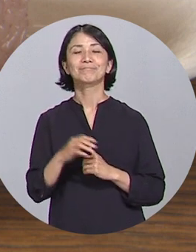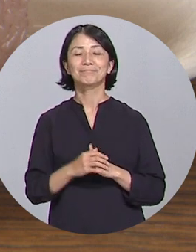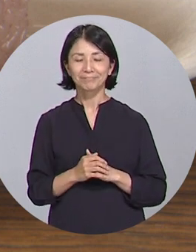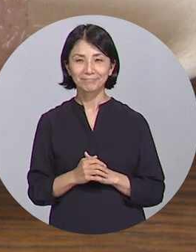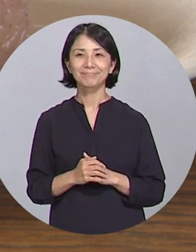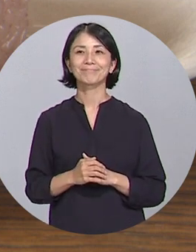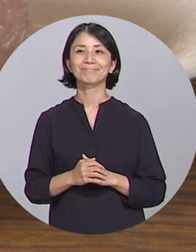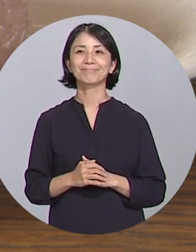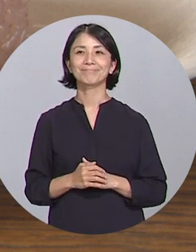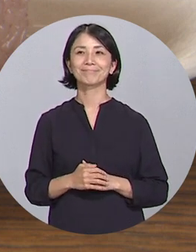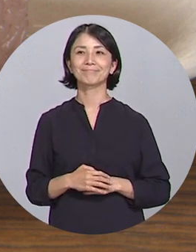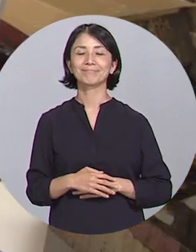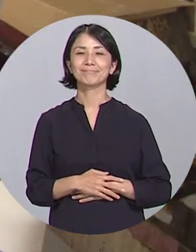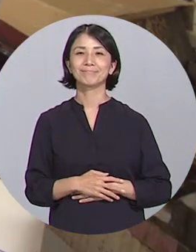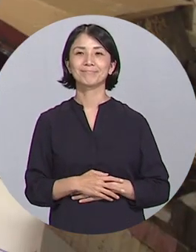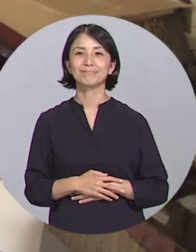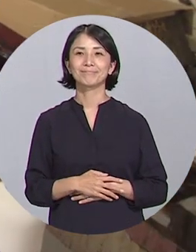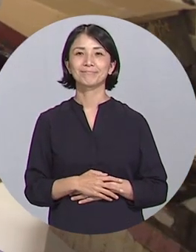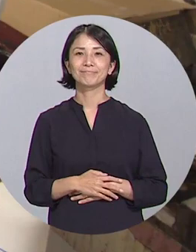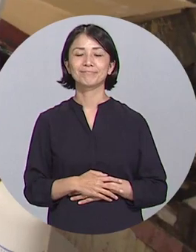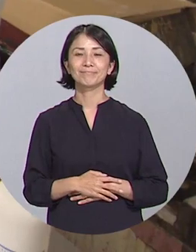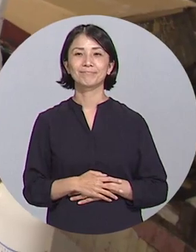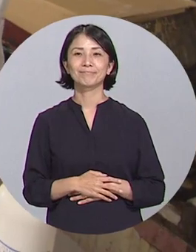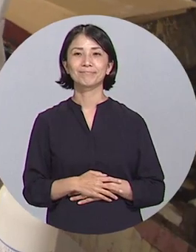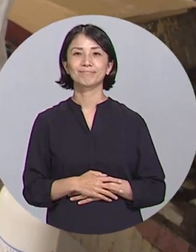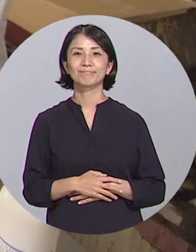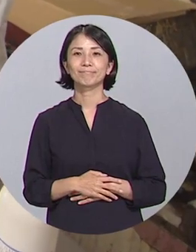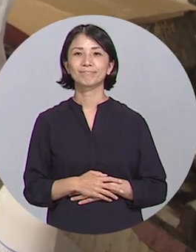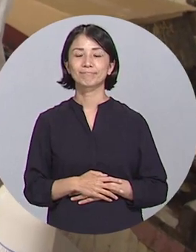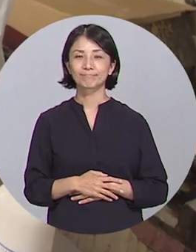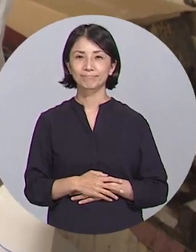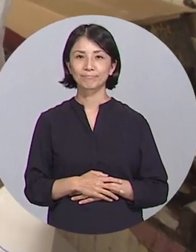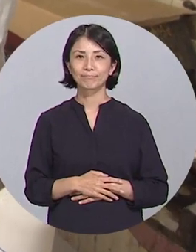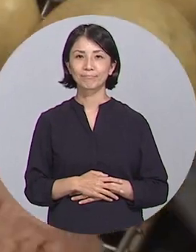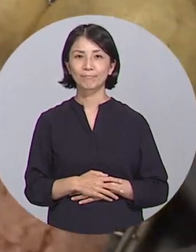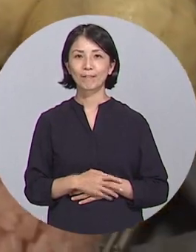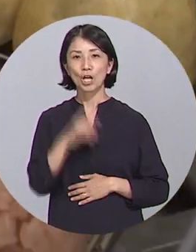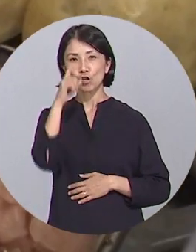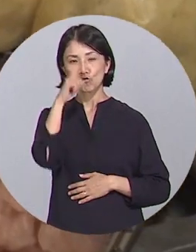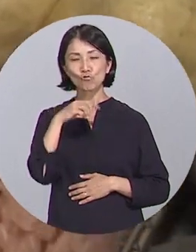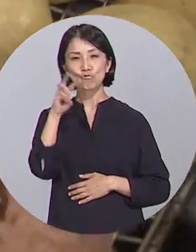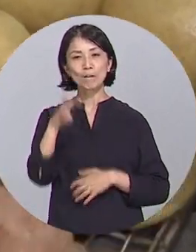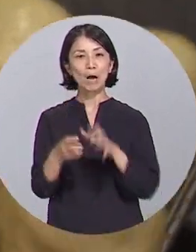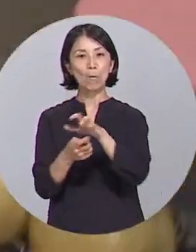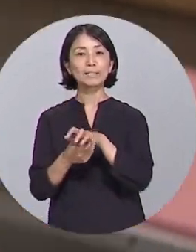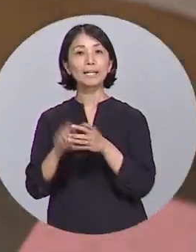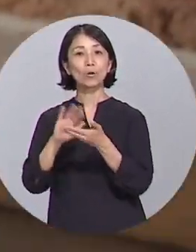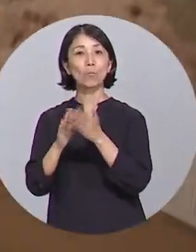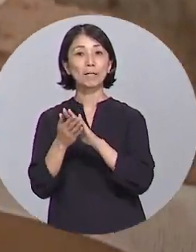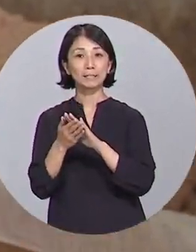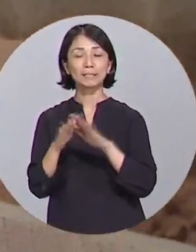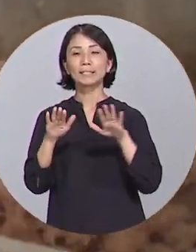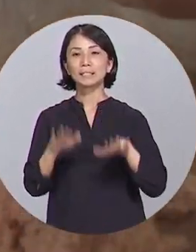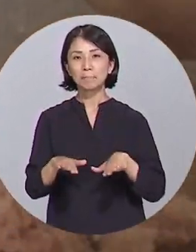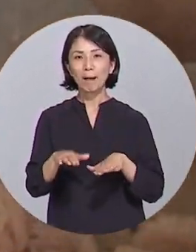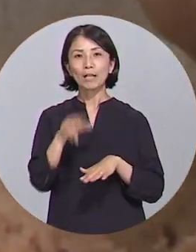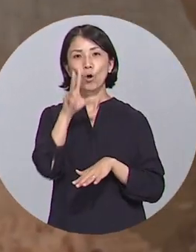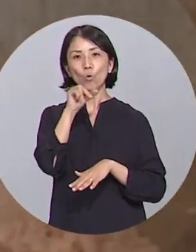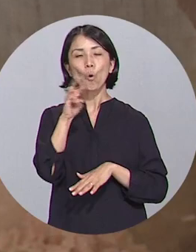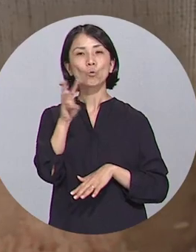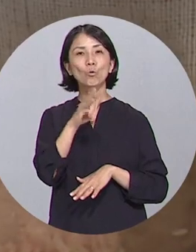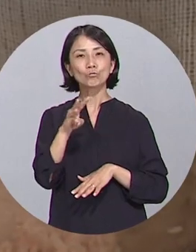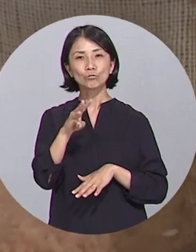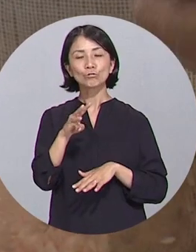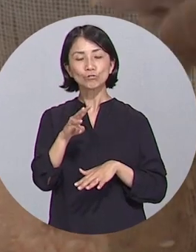思いますよ。 そうですね。 伊賀まんじゅうは旧川里町、現在の鴻巣市が発祥と言